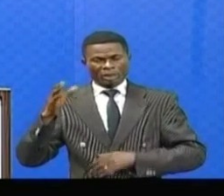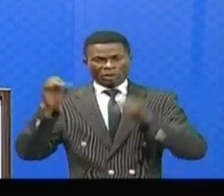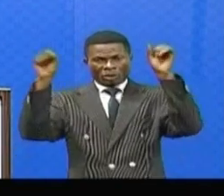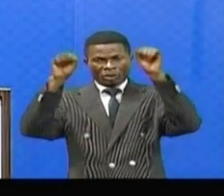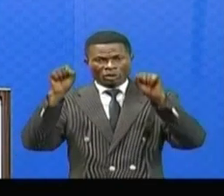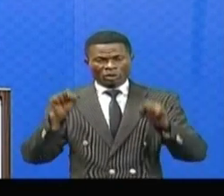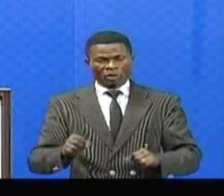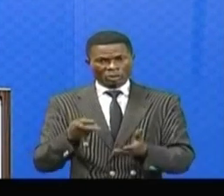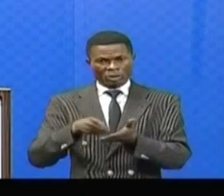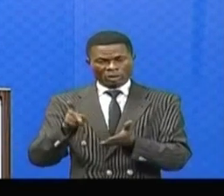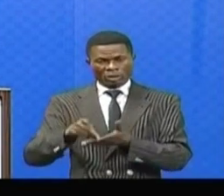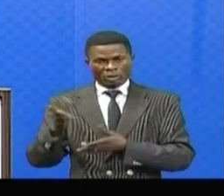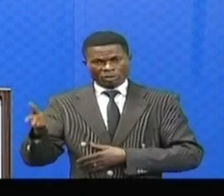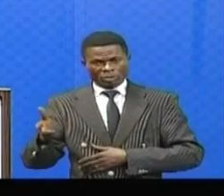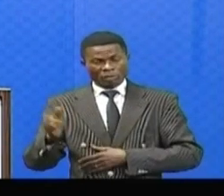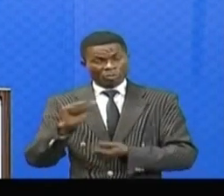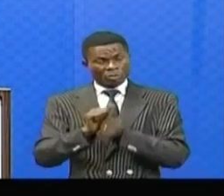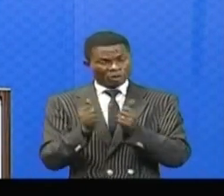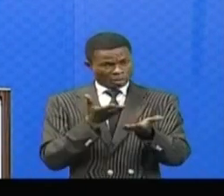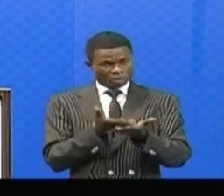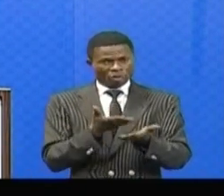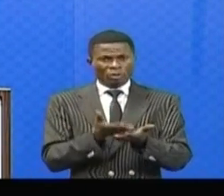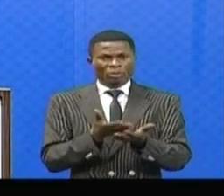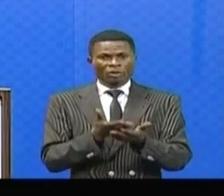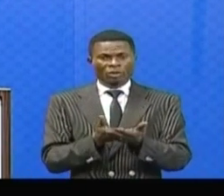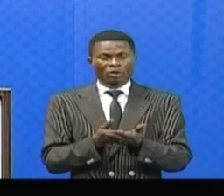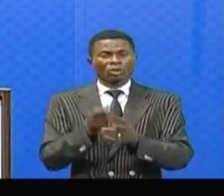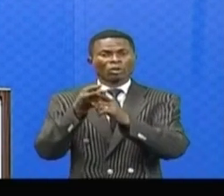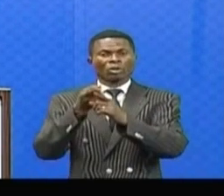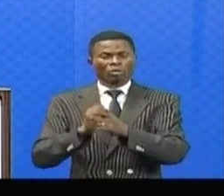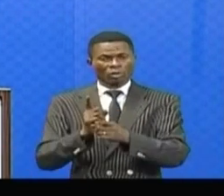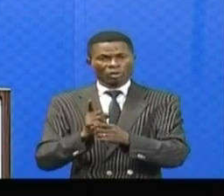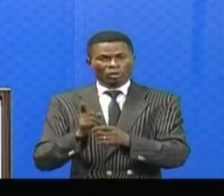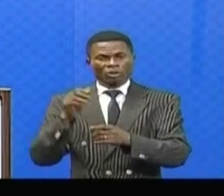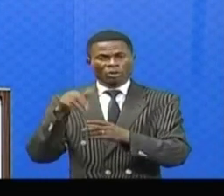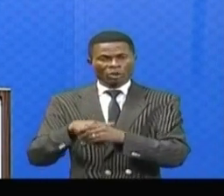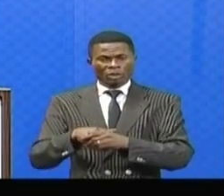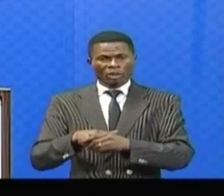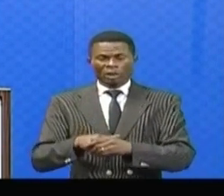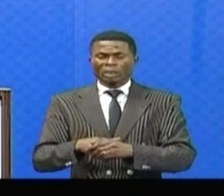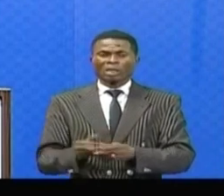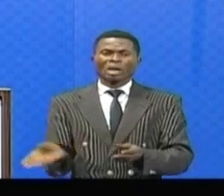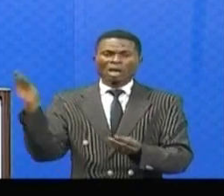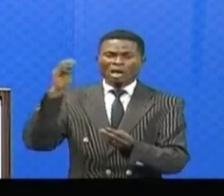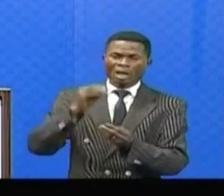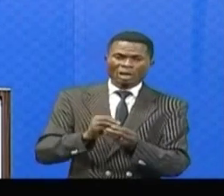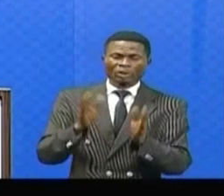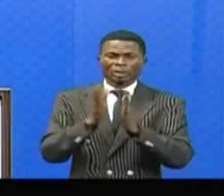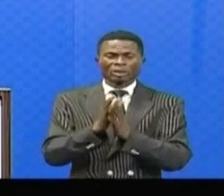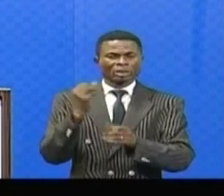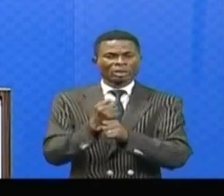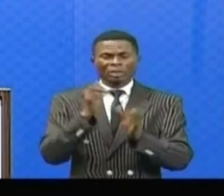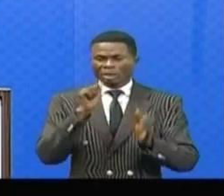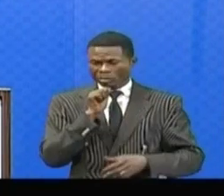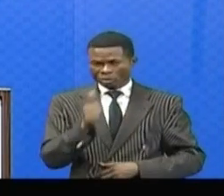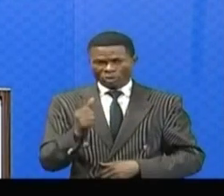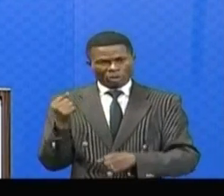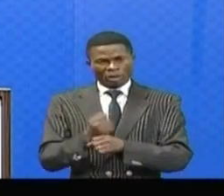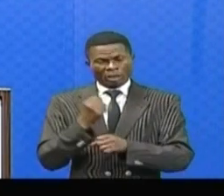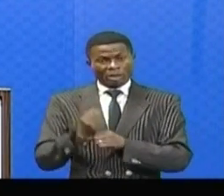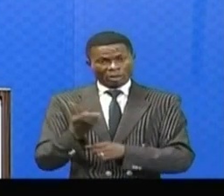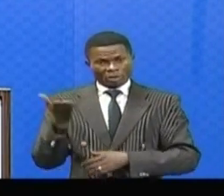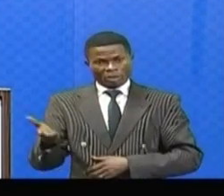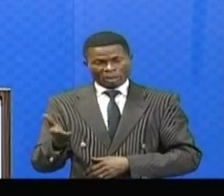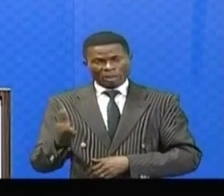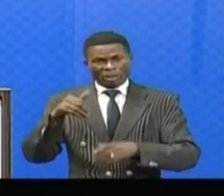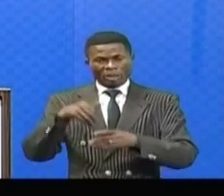de la paie. Ce phénomène trouve son origine soit dans la non-mécanisation des 10 agents qui exercent pourtant au